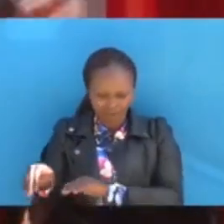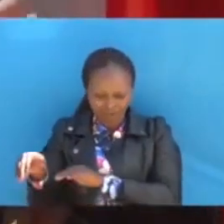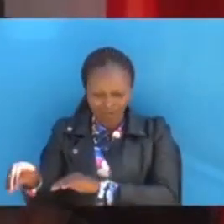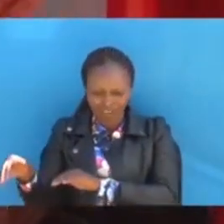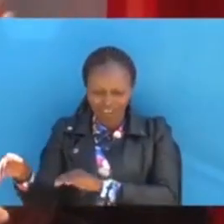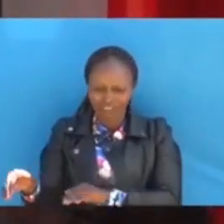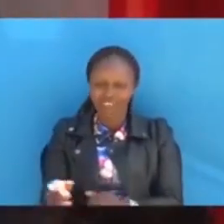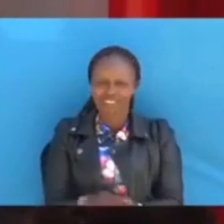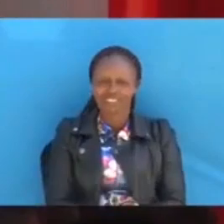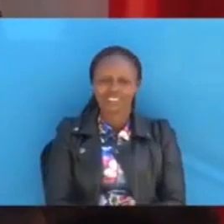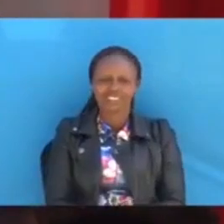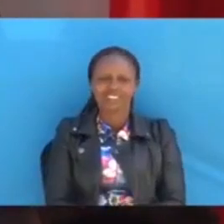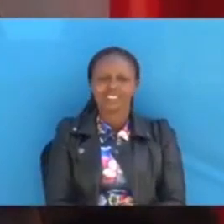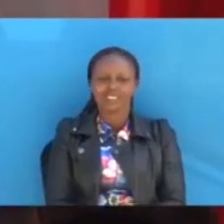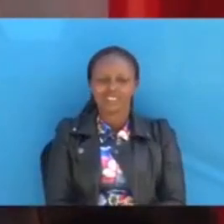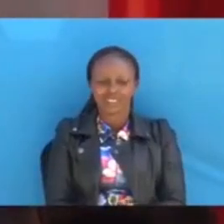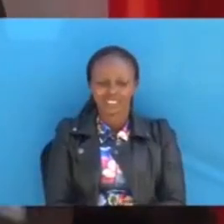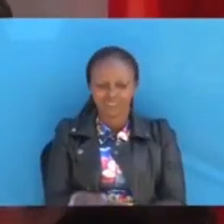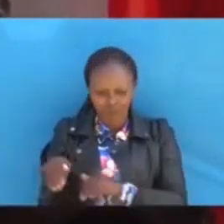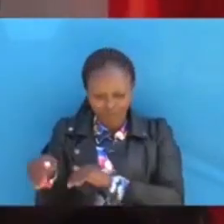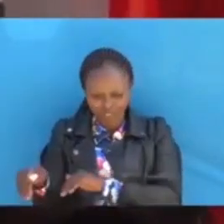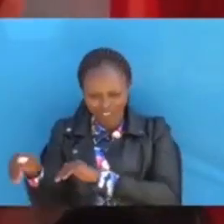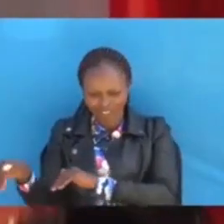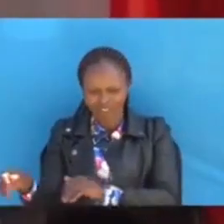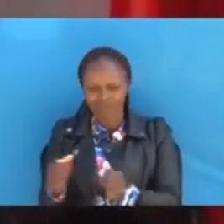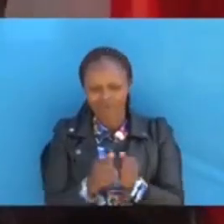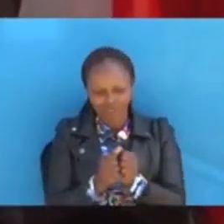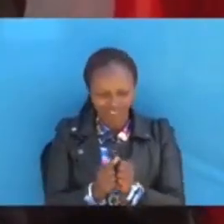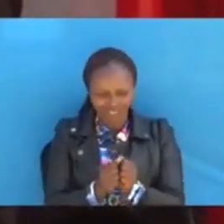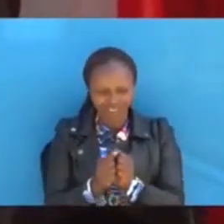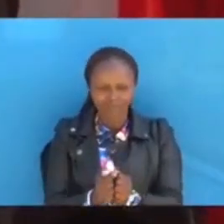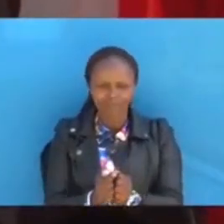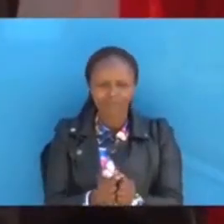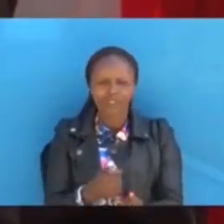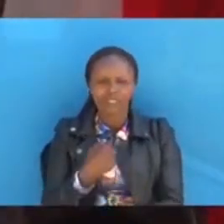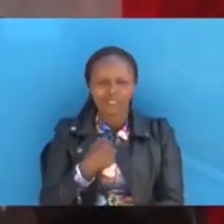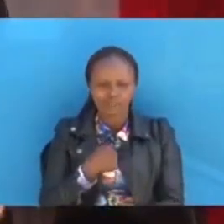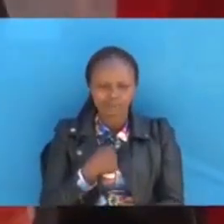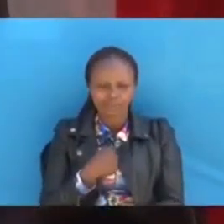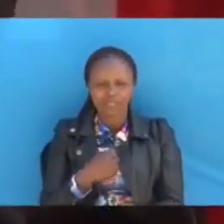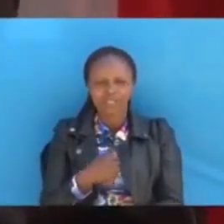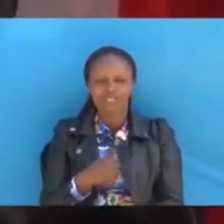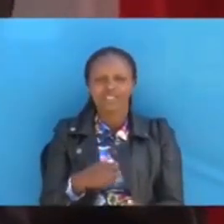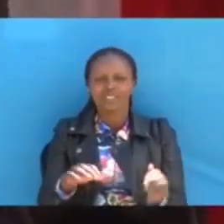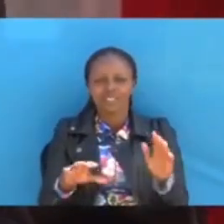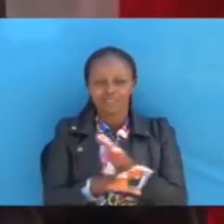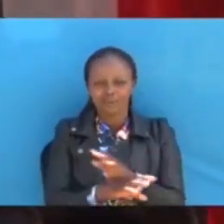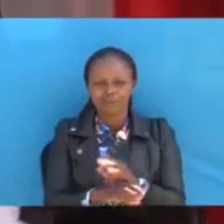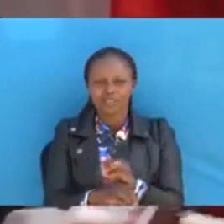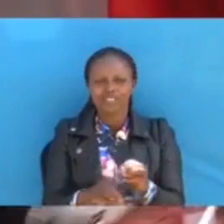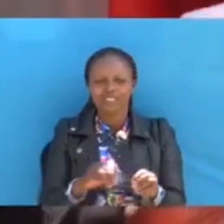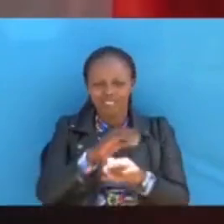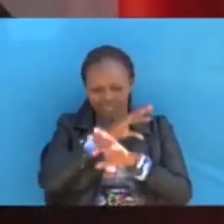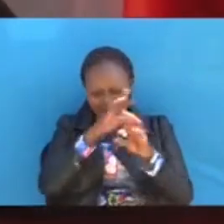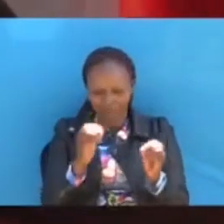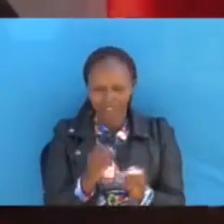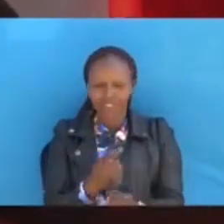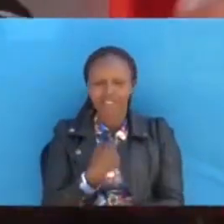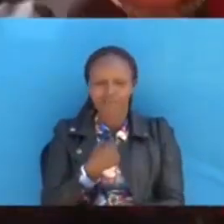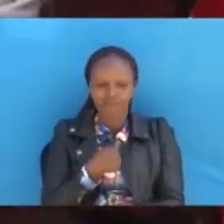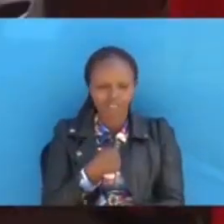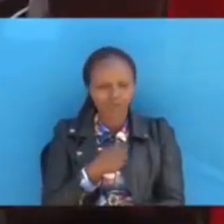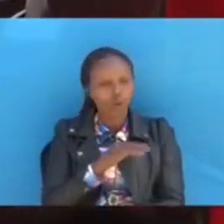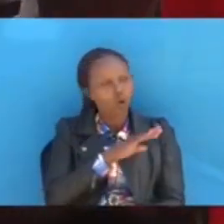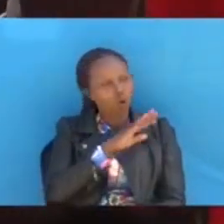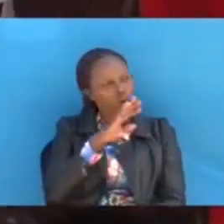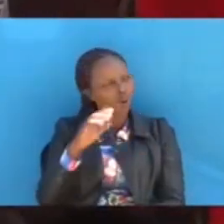Karibu hapa, bamba tu bamba, sindio? Alafu rais na mimi, na honorable Musalia, na Soipan, na